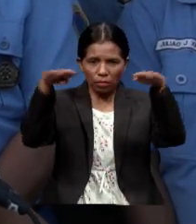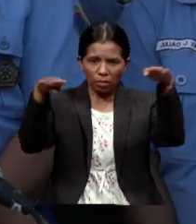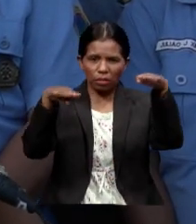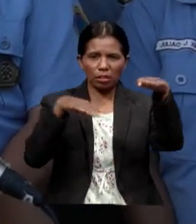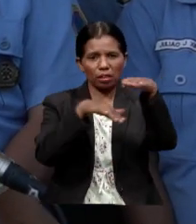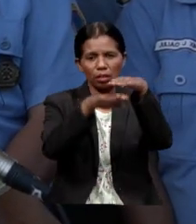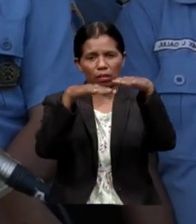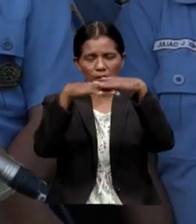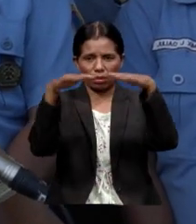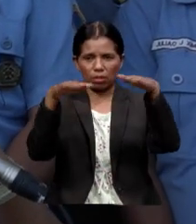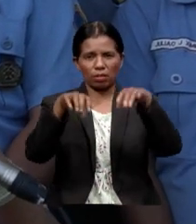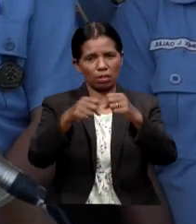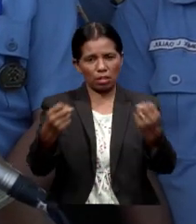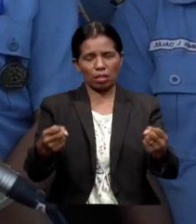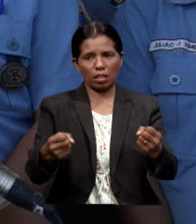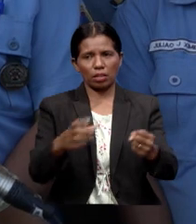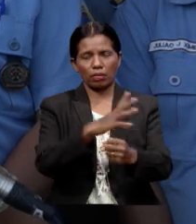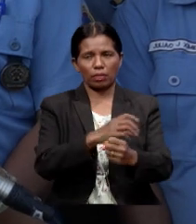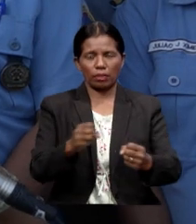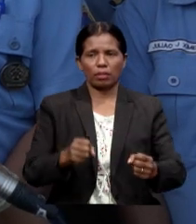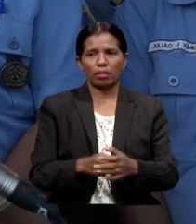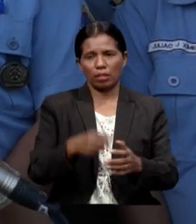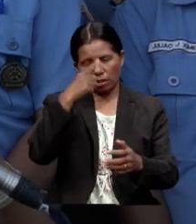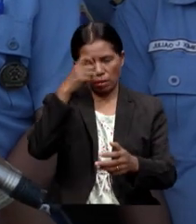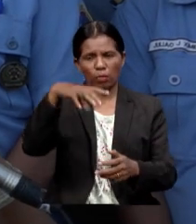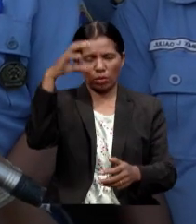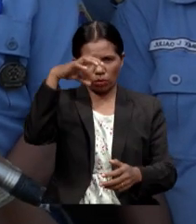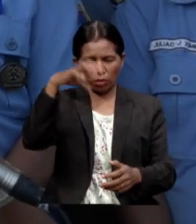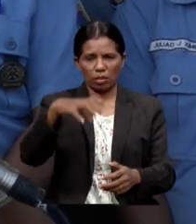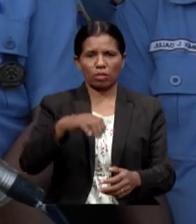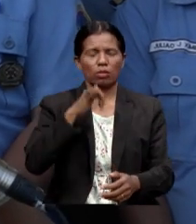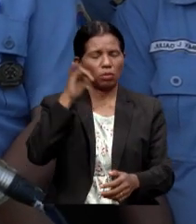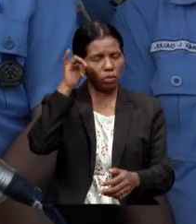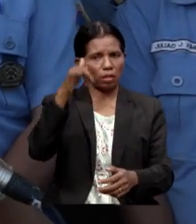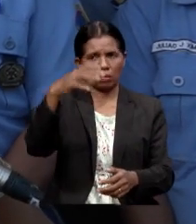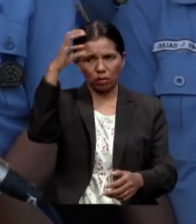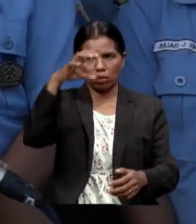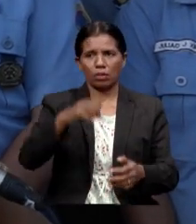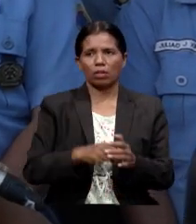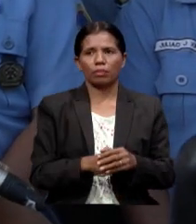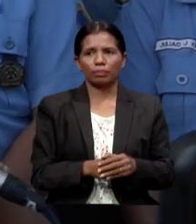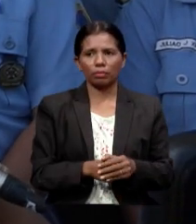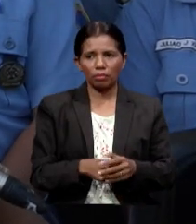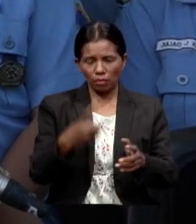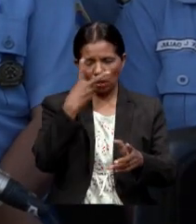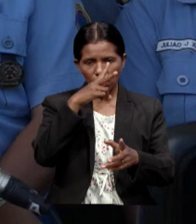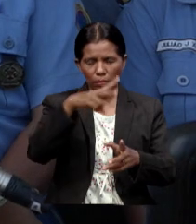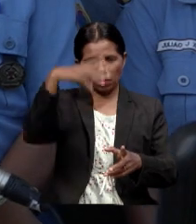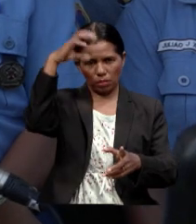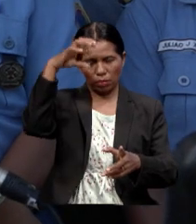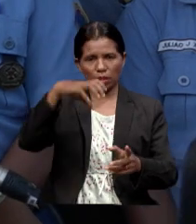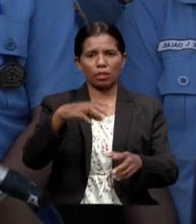yang balumunu balumunu tamba udang horkalam sudang horkalang tau ene horkalam sudang